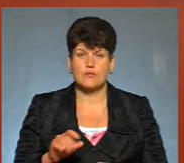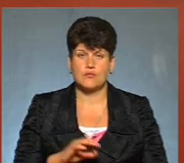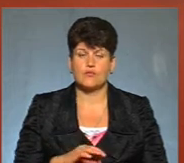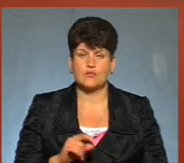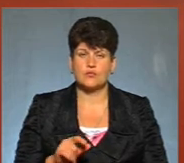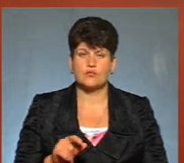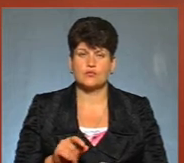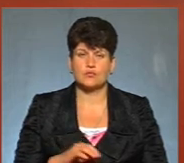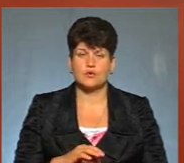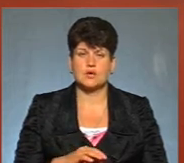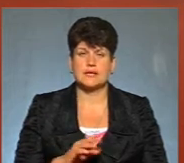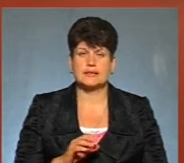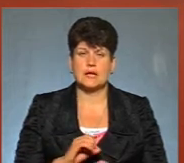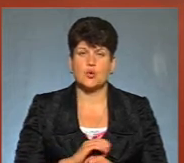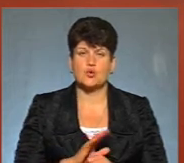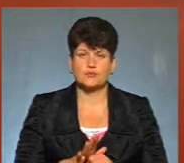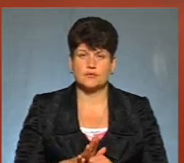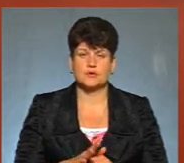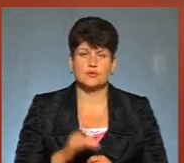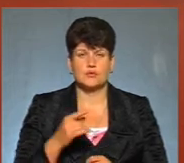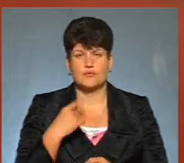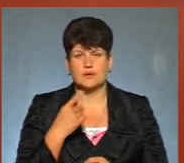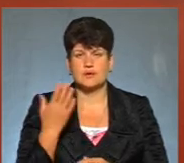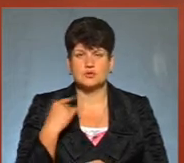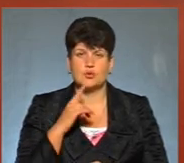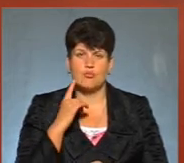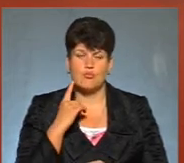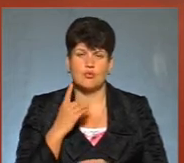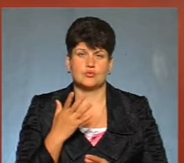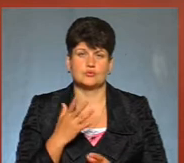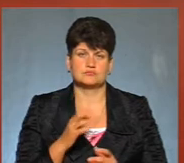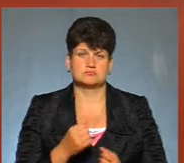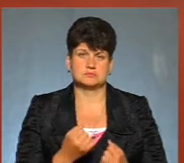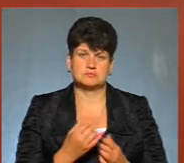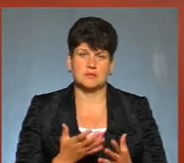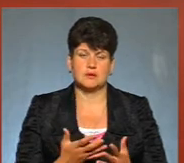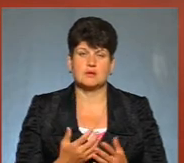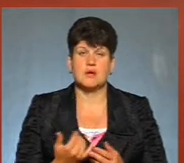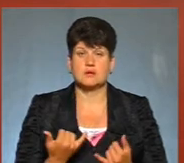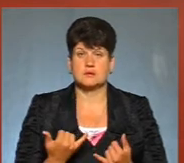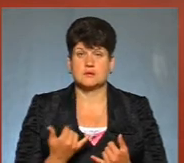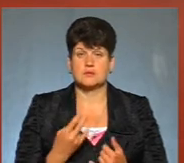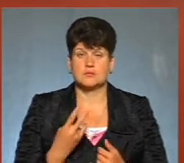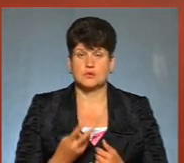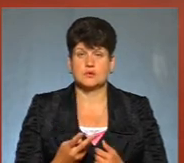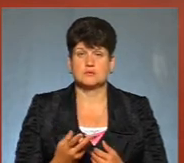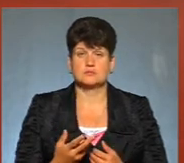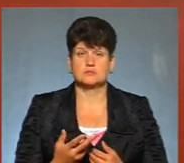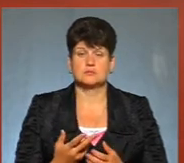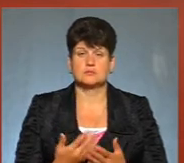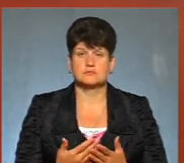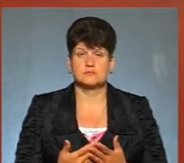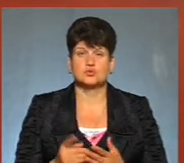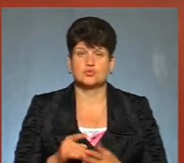вважалося, що молодь так умовно в безпеці, оскільки в групі ризику старші люди. Водночас ситуація показує, статистика показує,